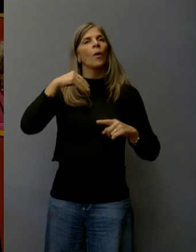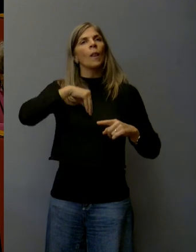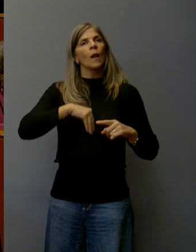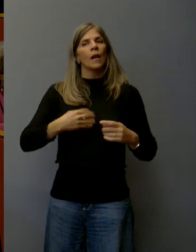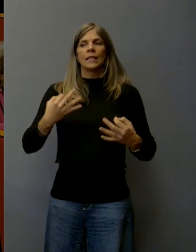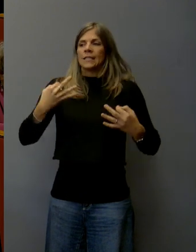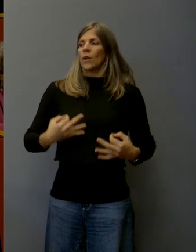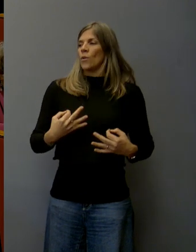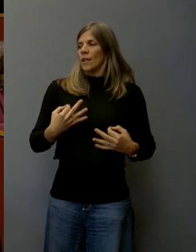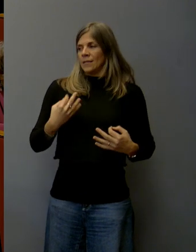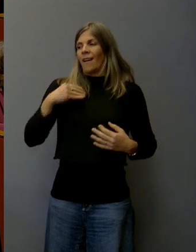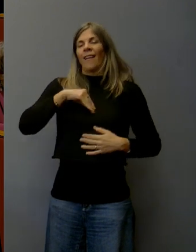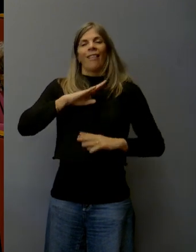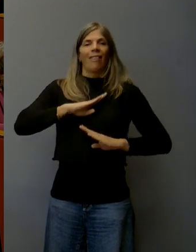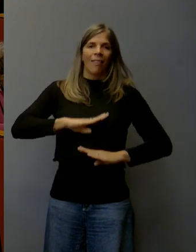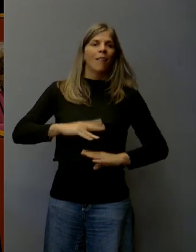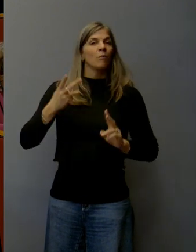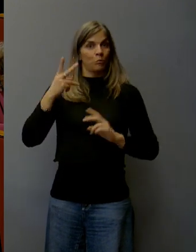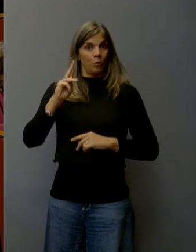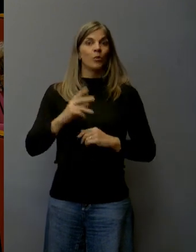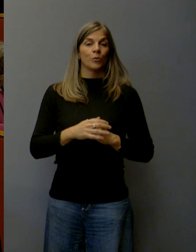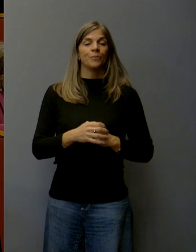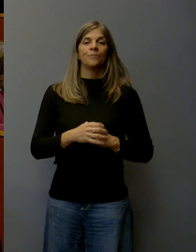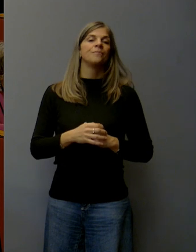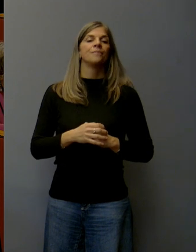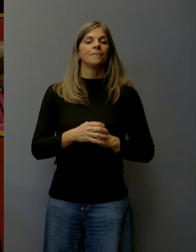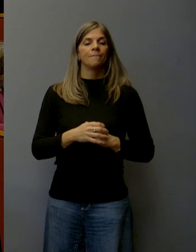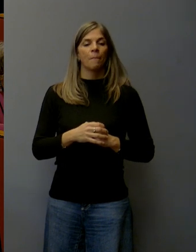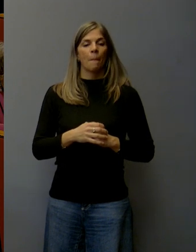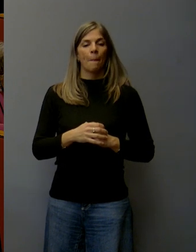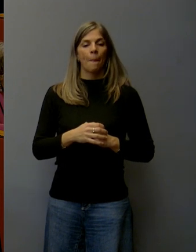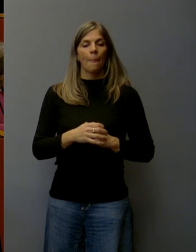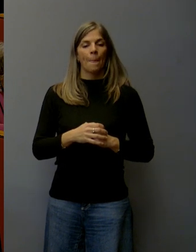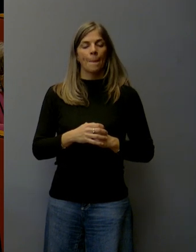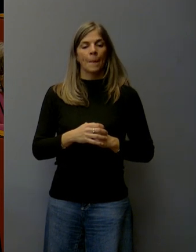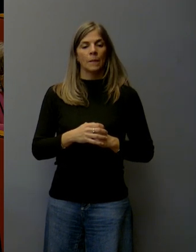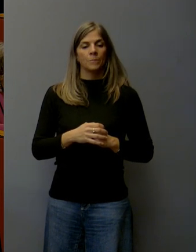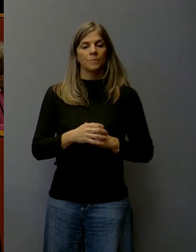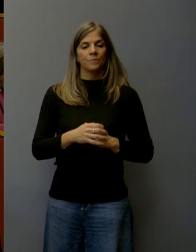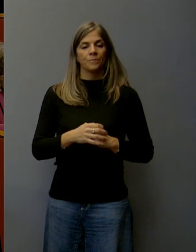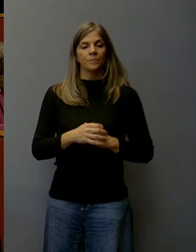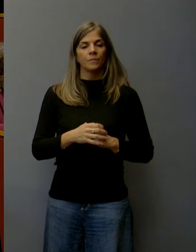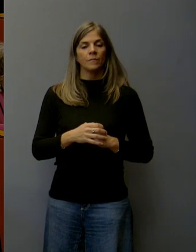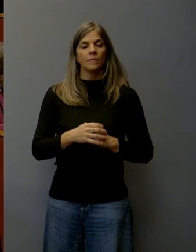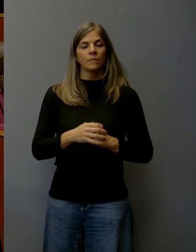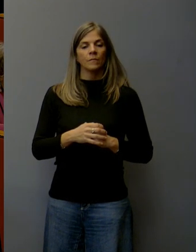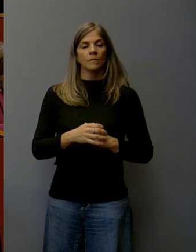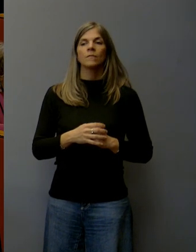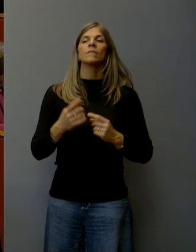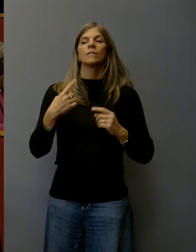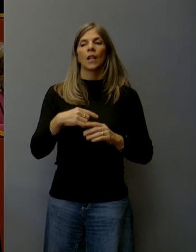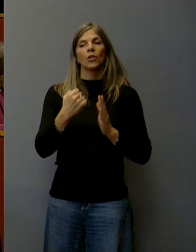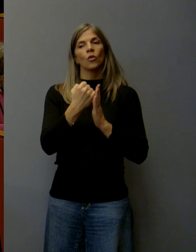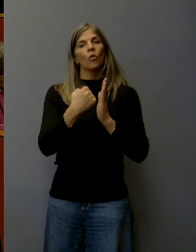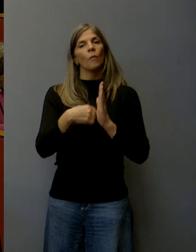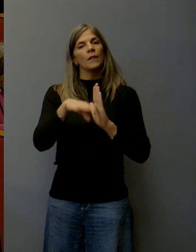nei cittadini e dei territori dei territori stessi sempre nelle linee programmatiche